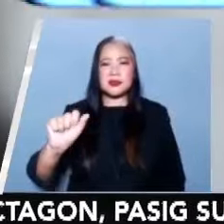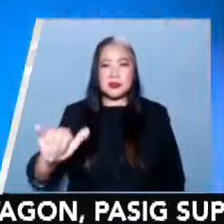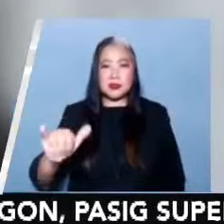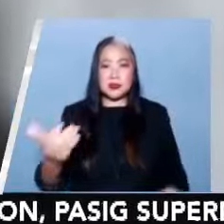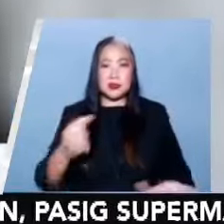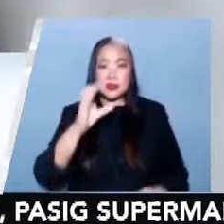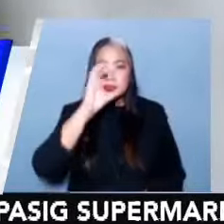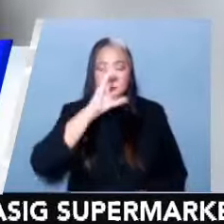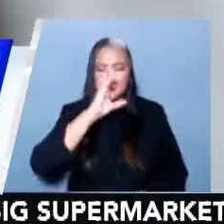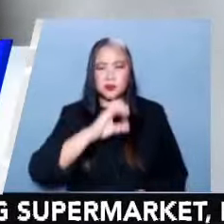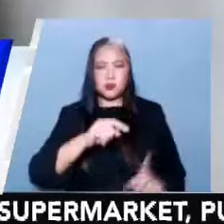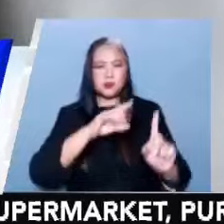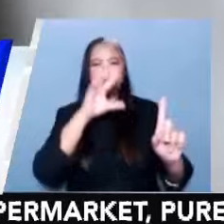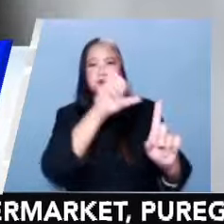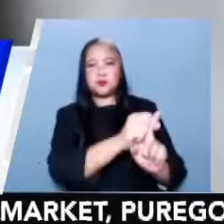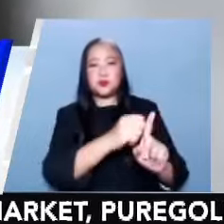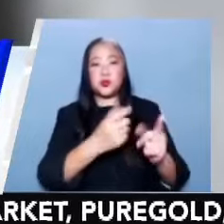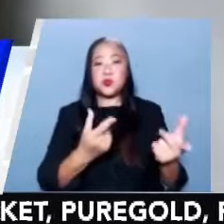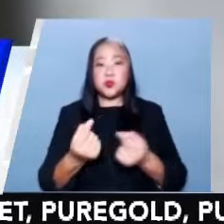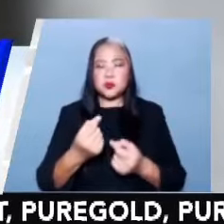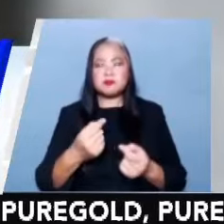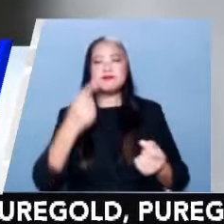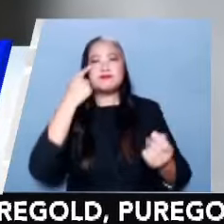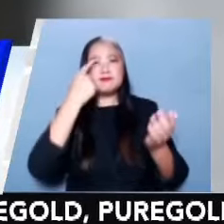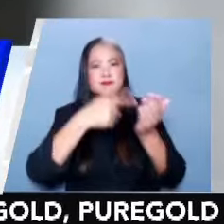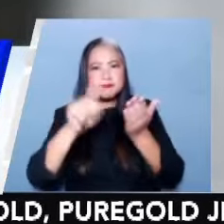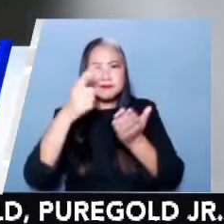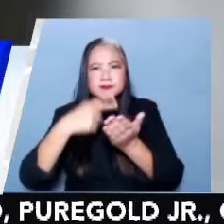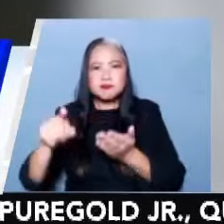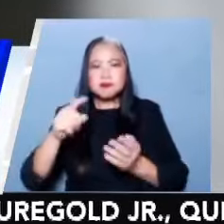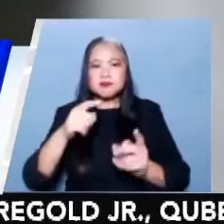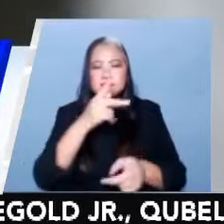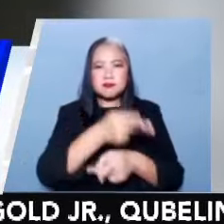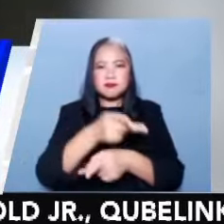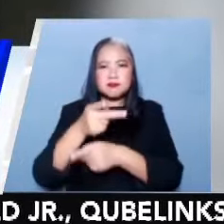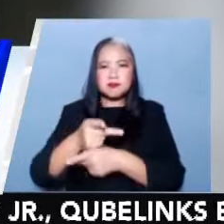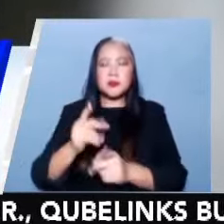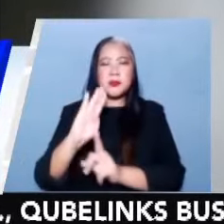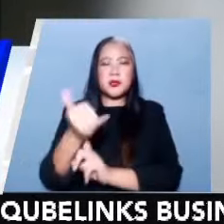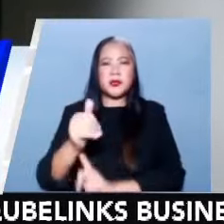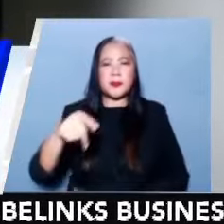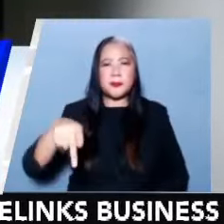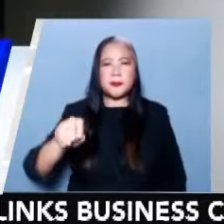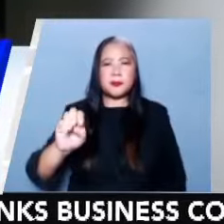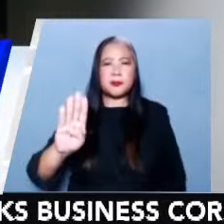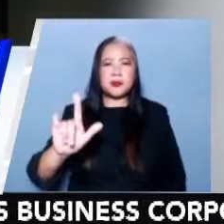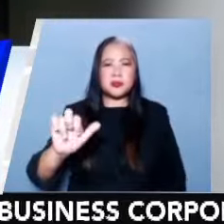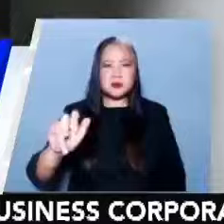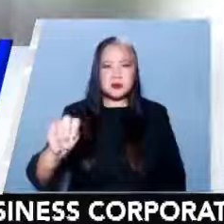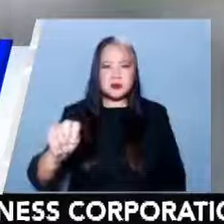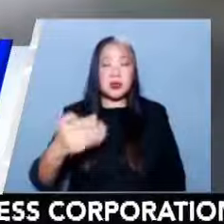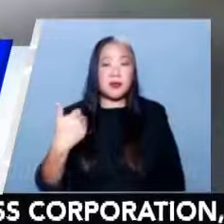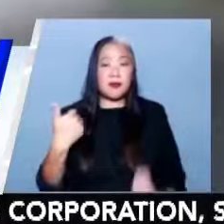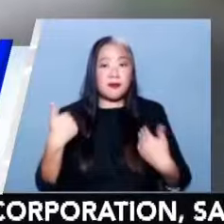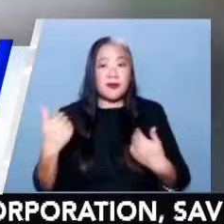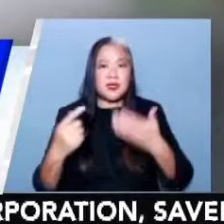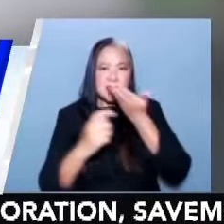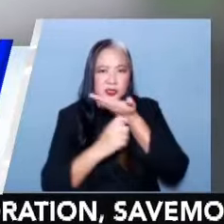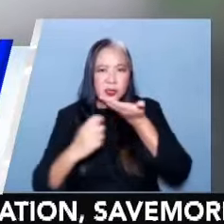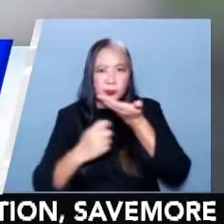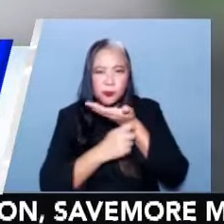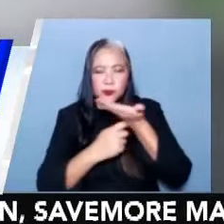sospek matapos magsagawa ng surveillance ang mga otoridad sa barangay poblasyon. Nakuha sa kanya ang umano'y shabu na nagkakahalaga